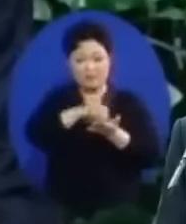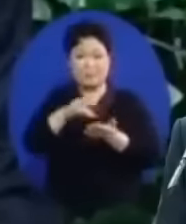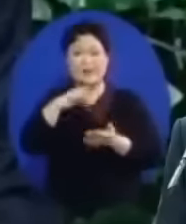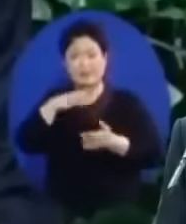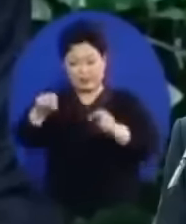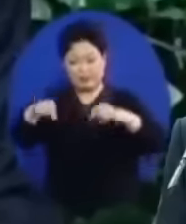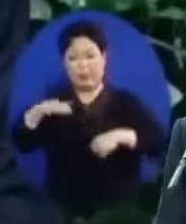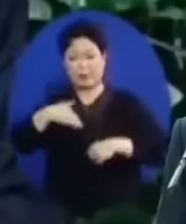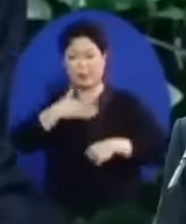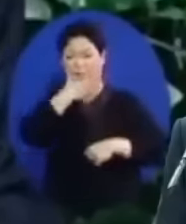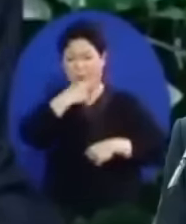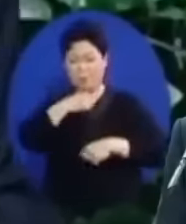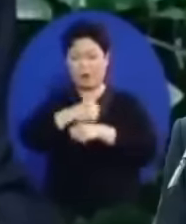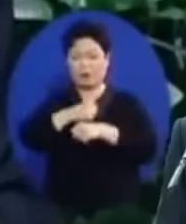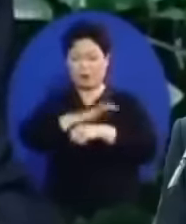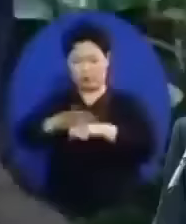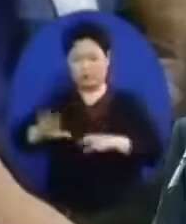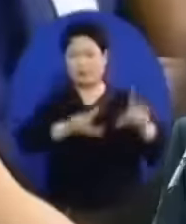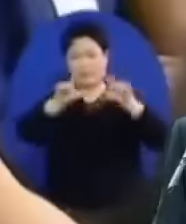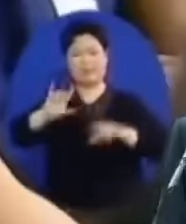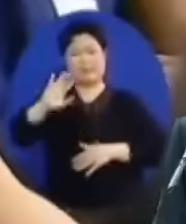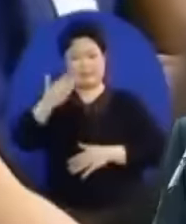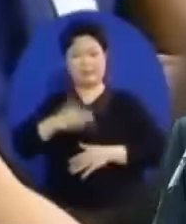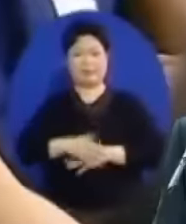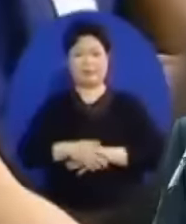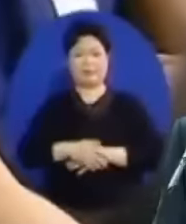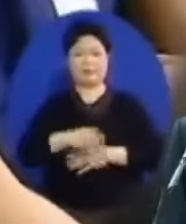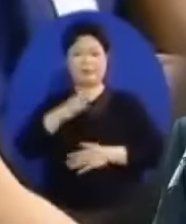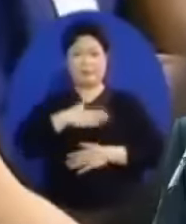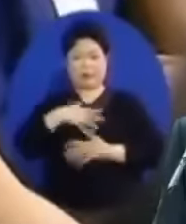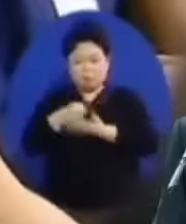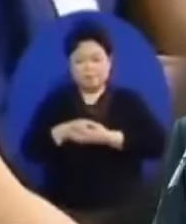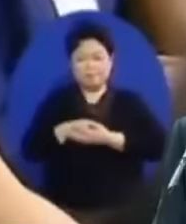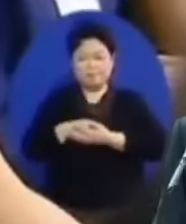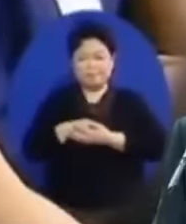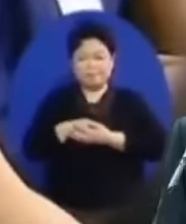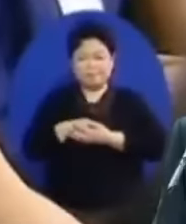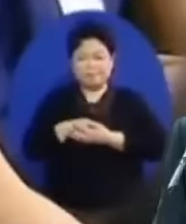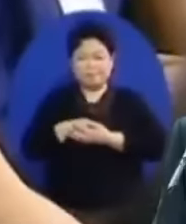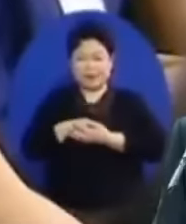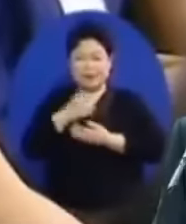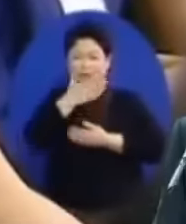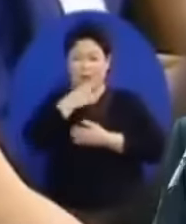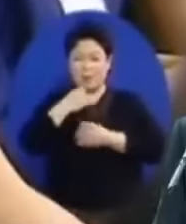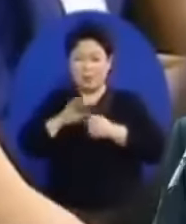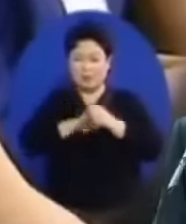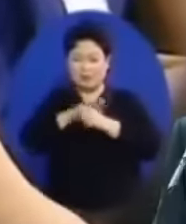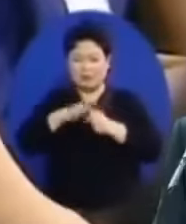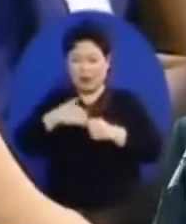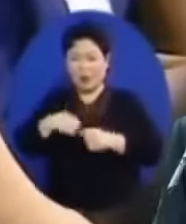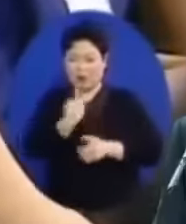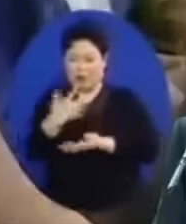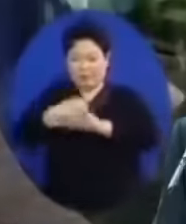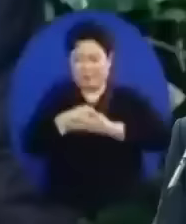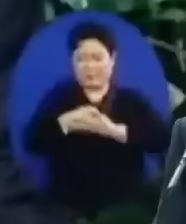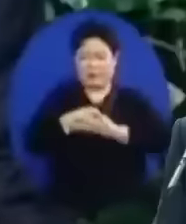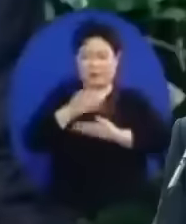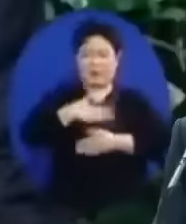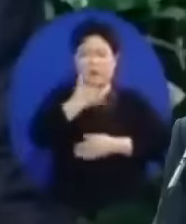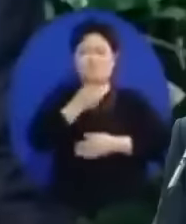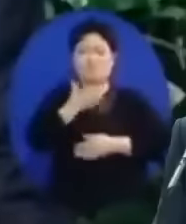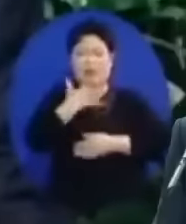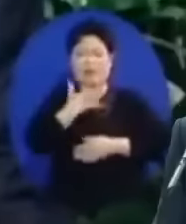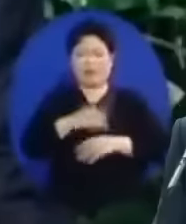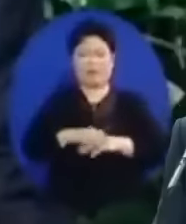나도 행복해지고 나도 잘 살게 되는 것입니다. 내가 움켜쥐고 행복과 사랑을 내 혼자만 가지겠다면 나도